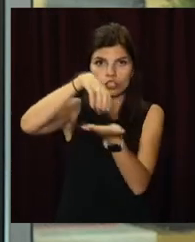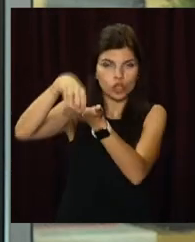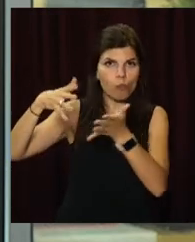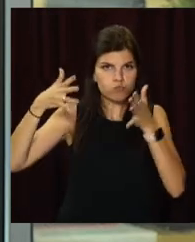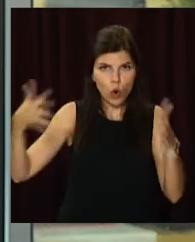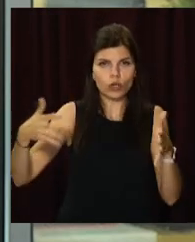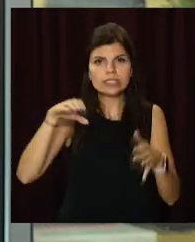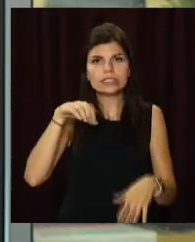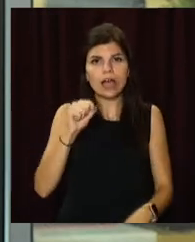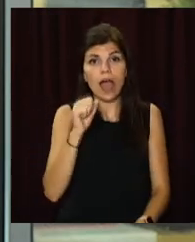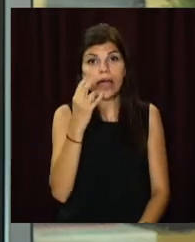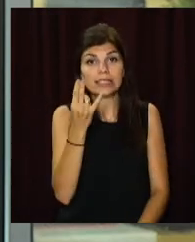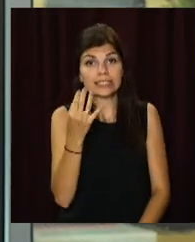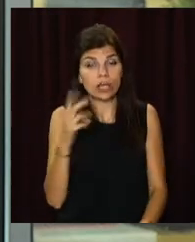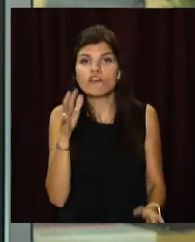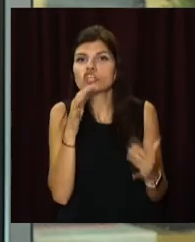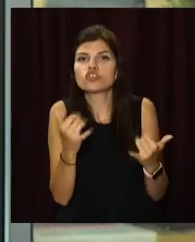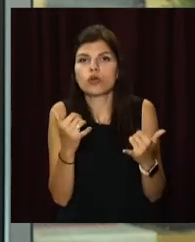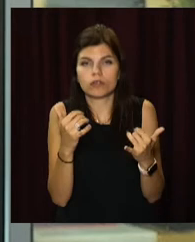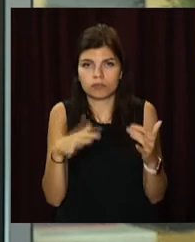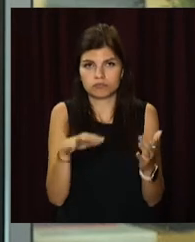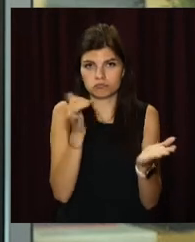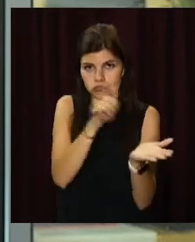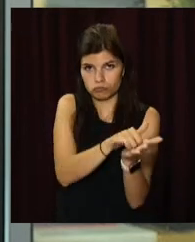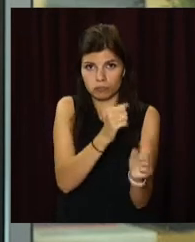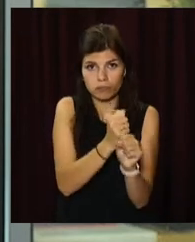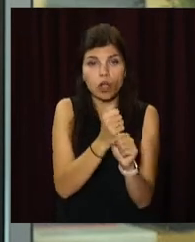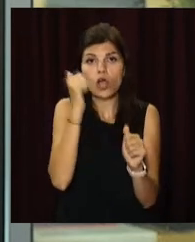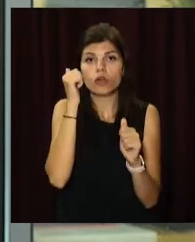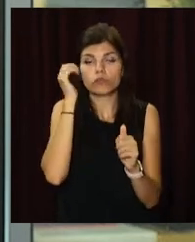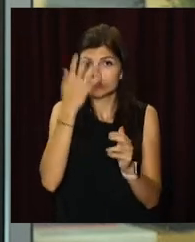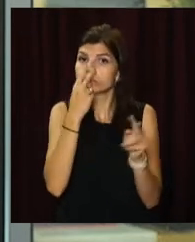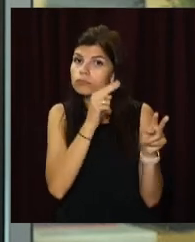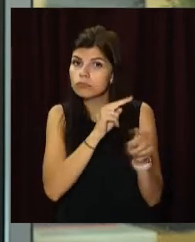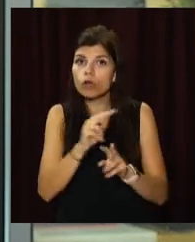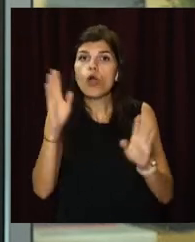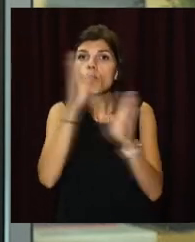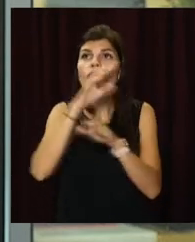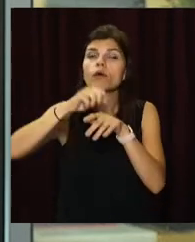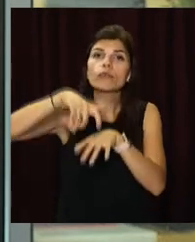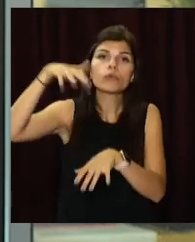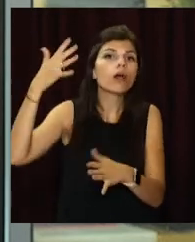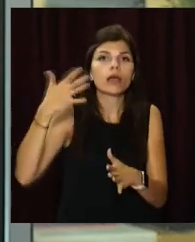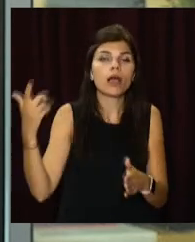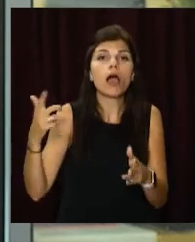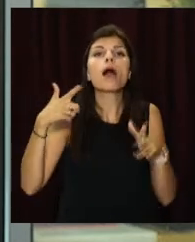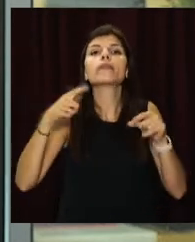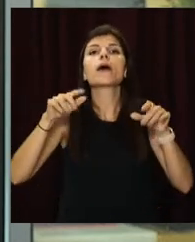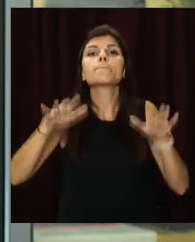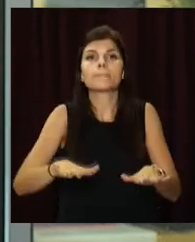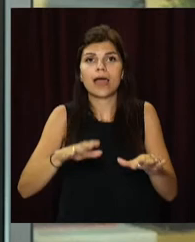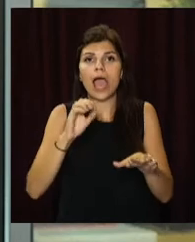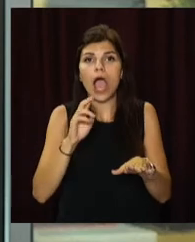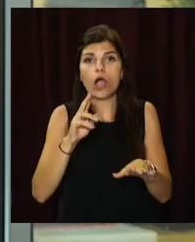пости. Вони оснащені сучасним обладнанням, що цілодобово слідкуватиме за станом атмосферного повітря. Географія розташування